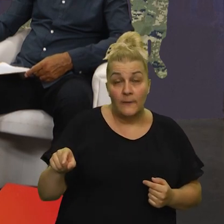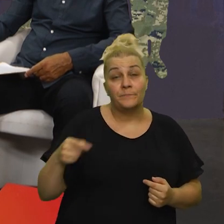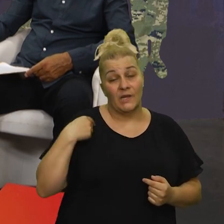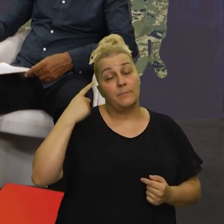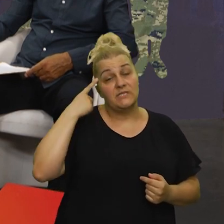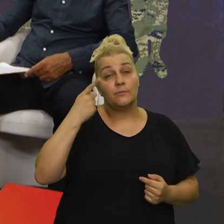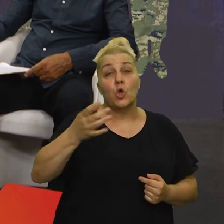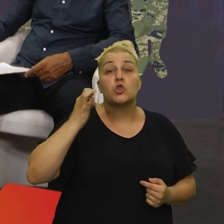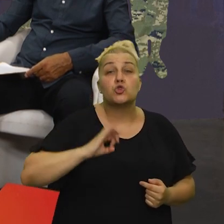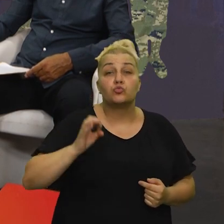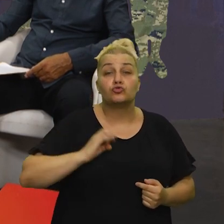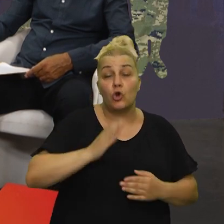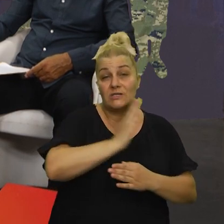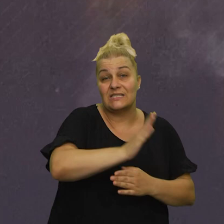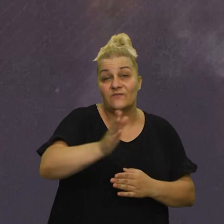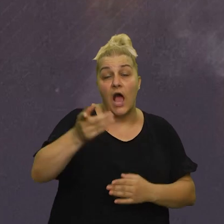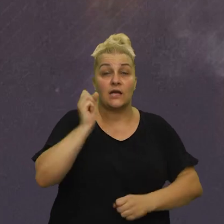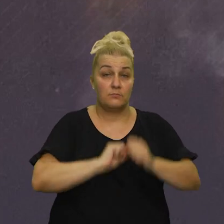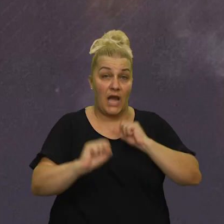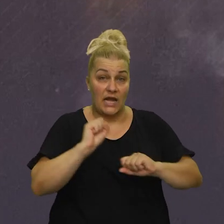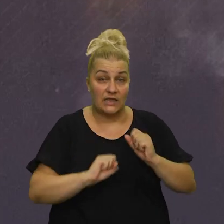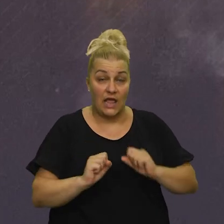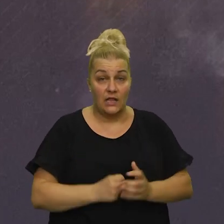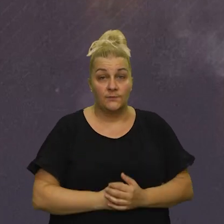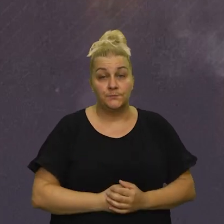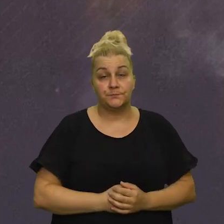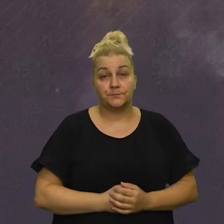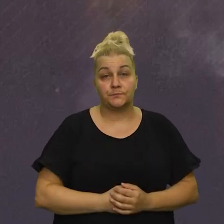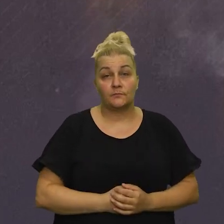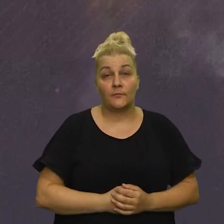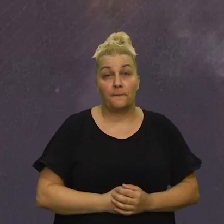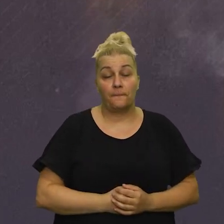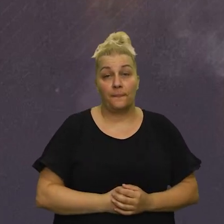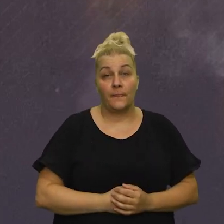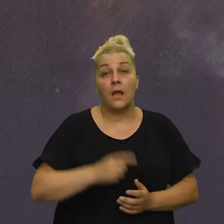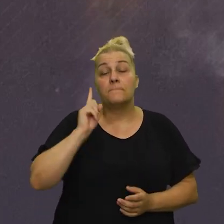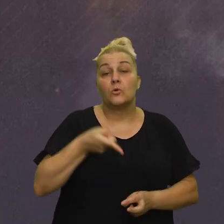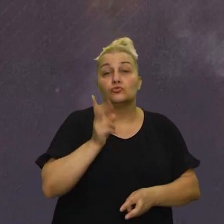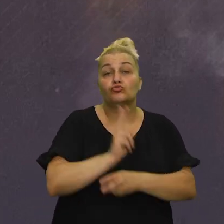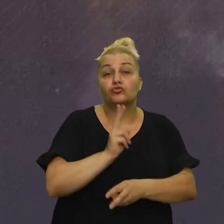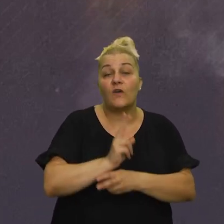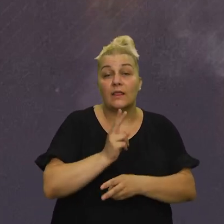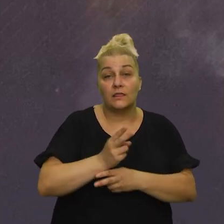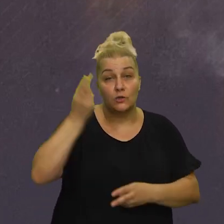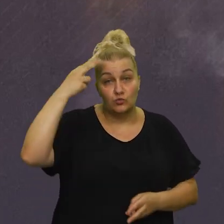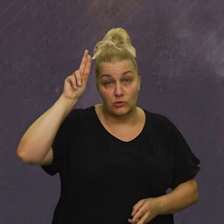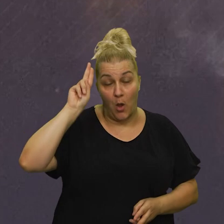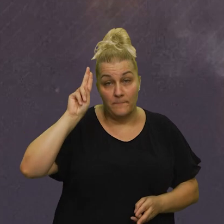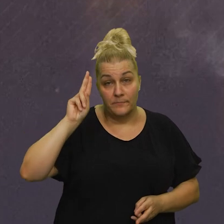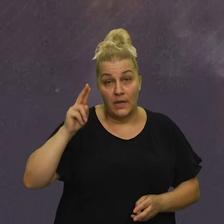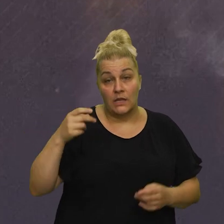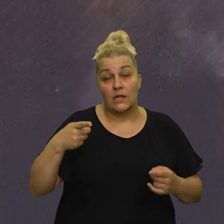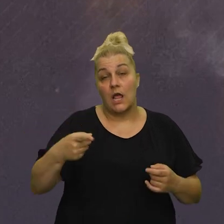to dužnost svih branitelja da očuvaju uspomene